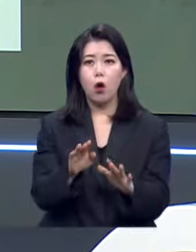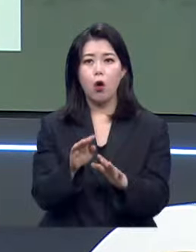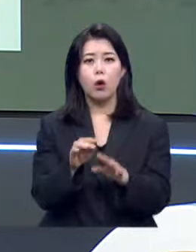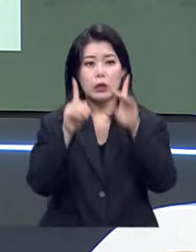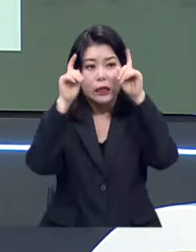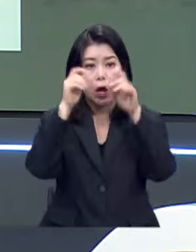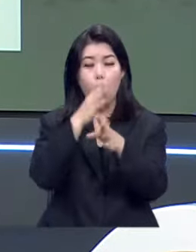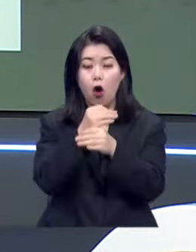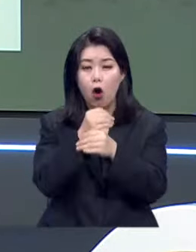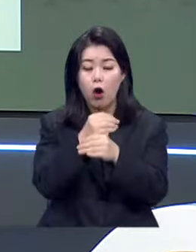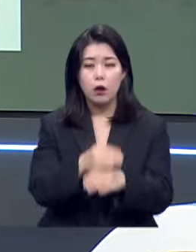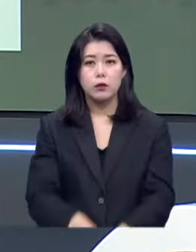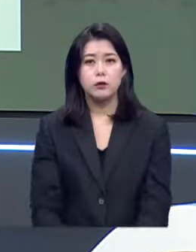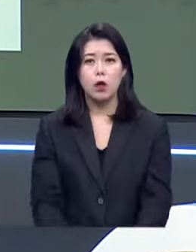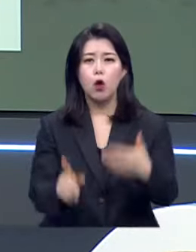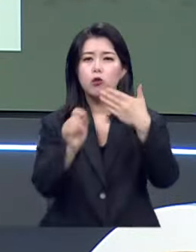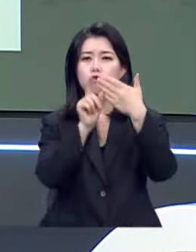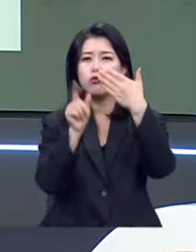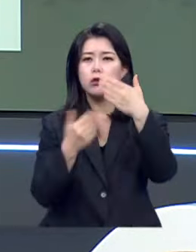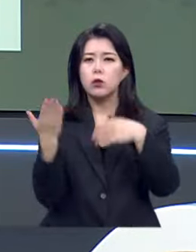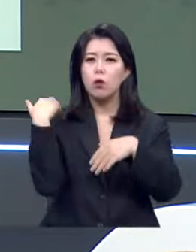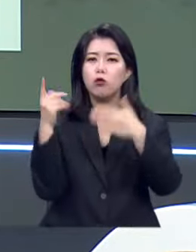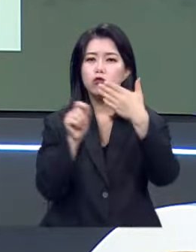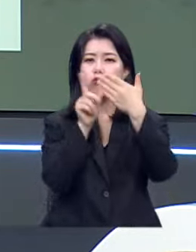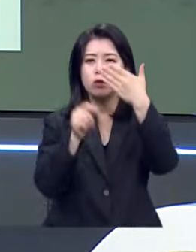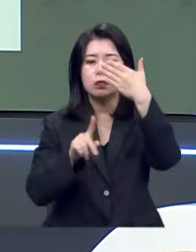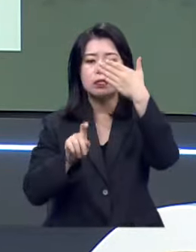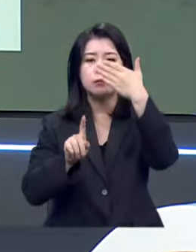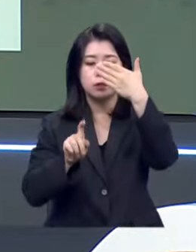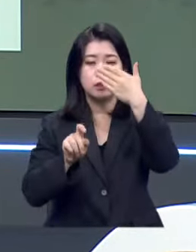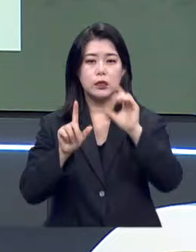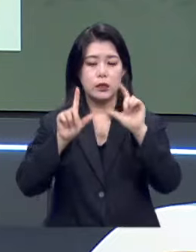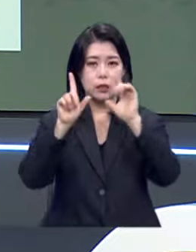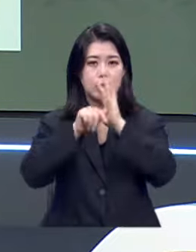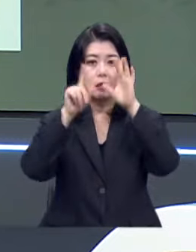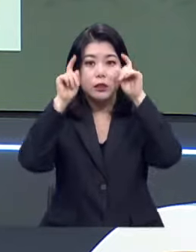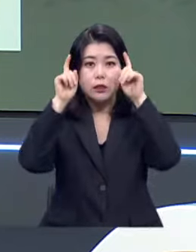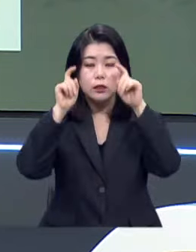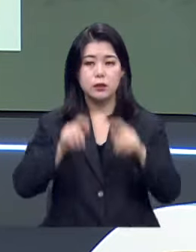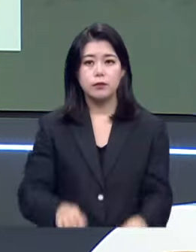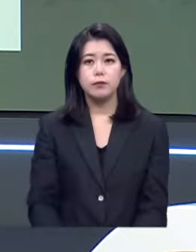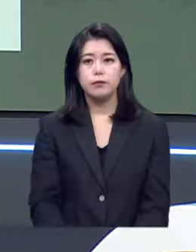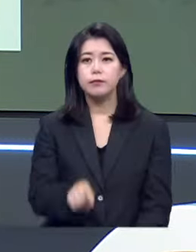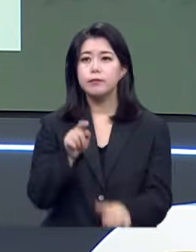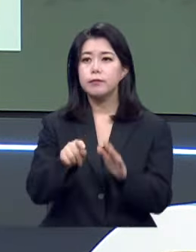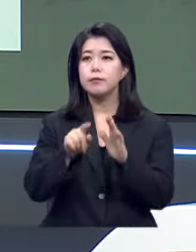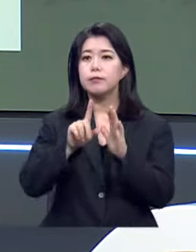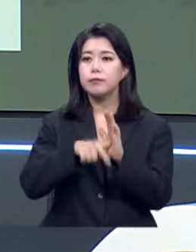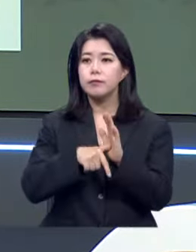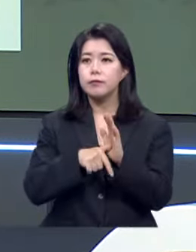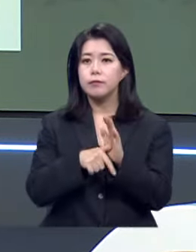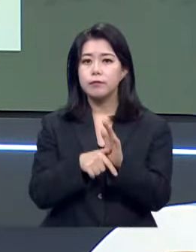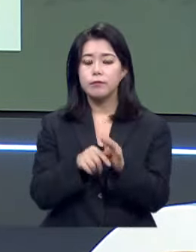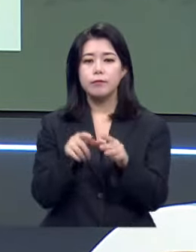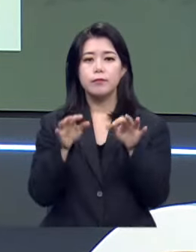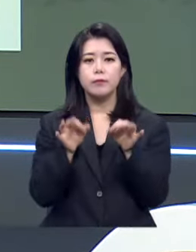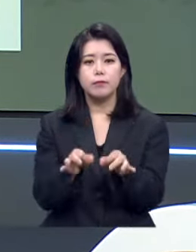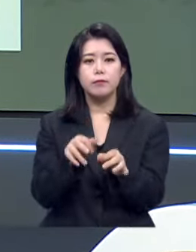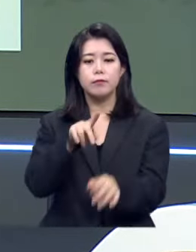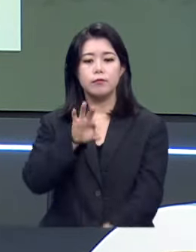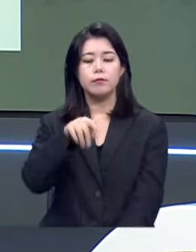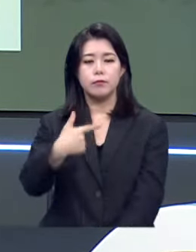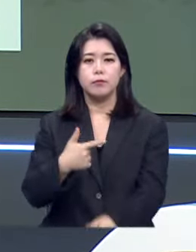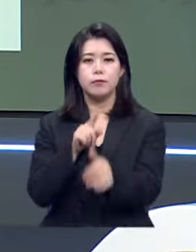찍힌 사진이냐 9월 지난 그니까 지난 9월 11일에 찍힌 사진이라고 합니다 그때 김정은 위원장이 나름